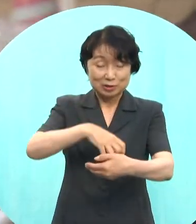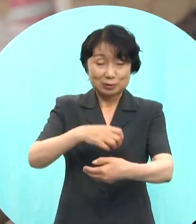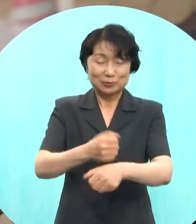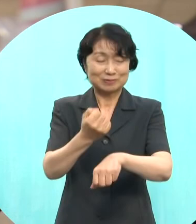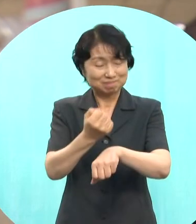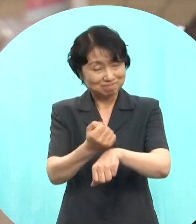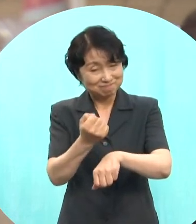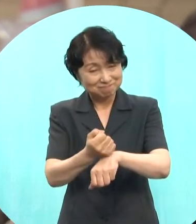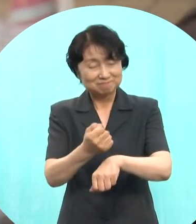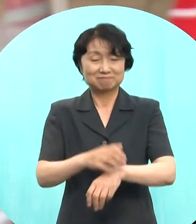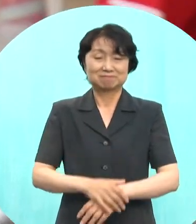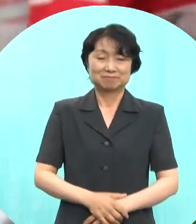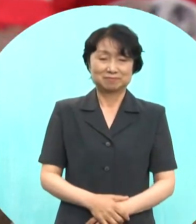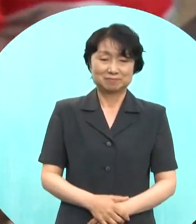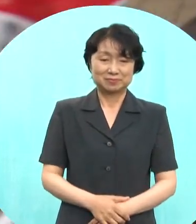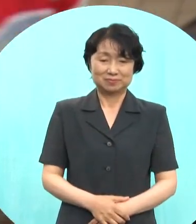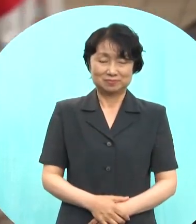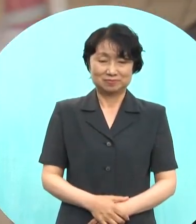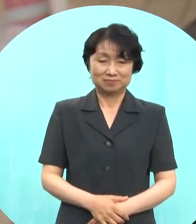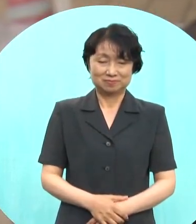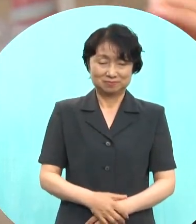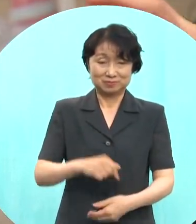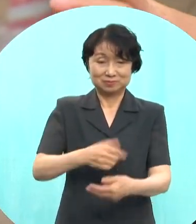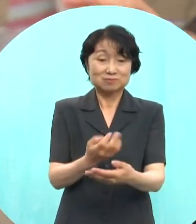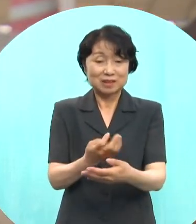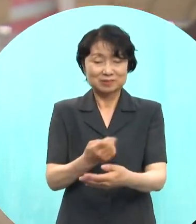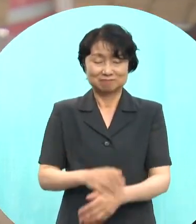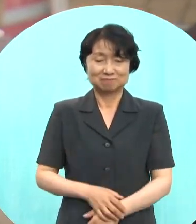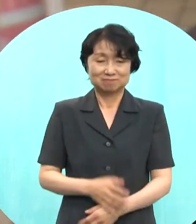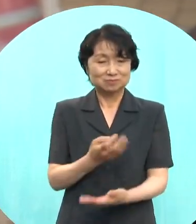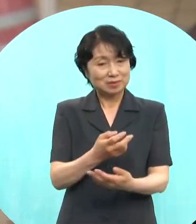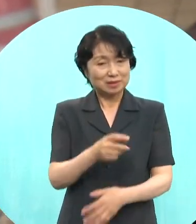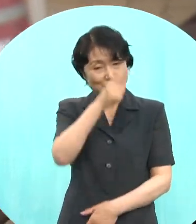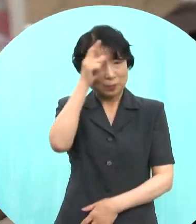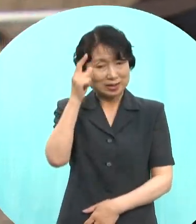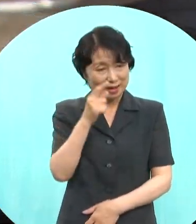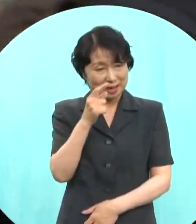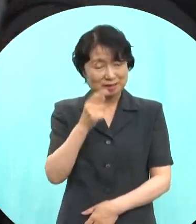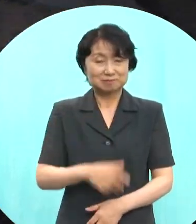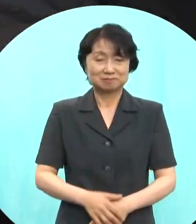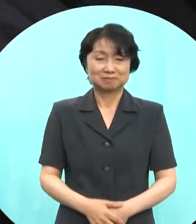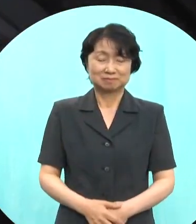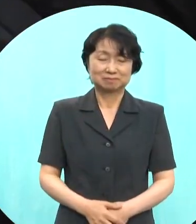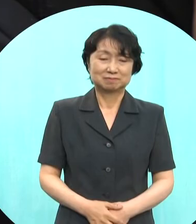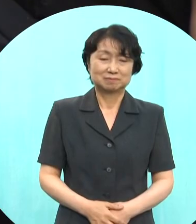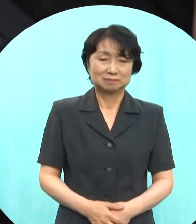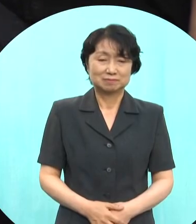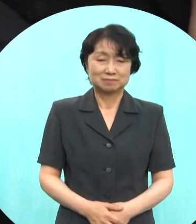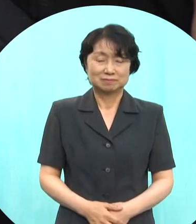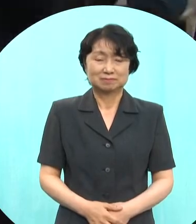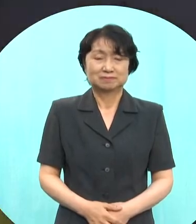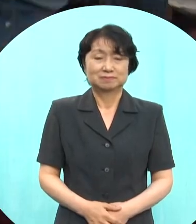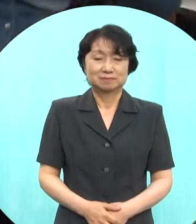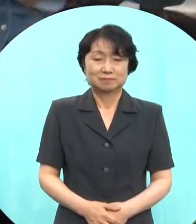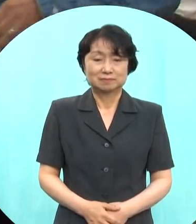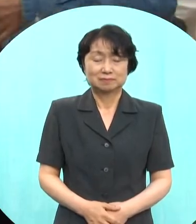だったので入れるのが大変だったです。 何個入ってるんですかね？ 何個ですかね。